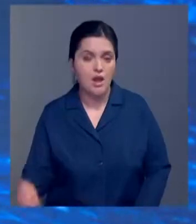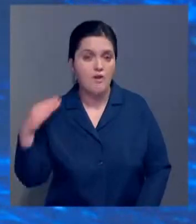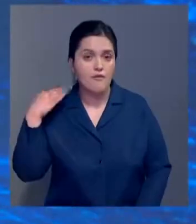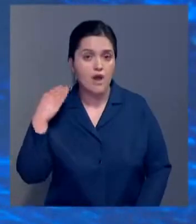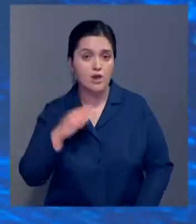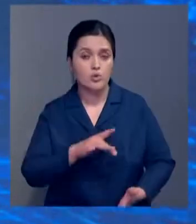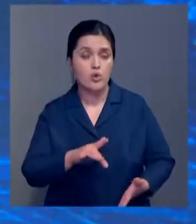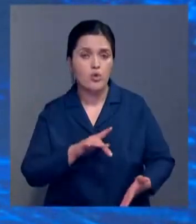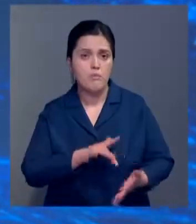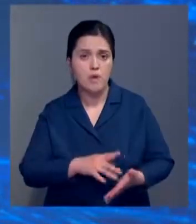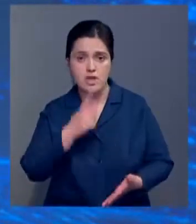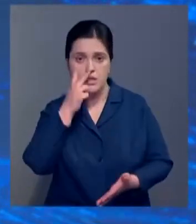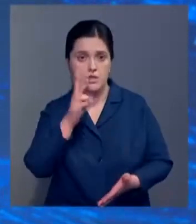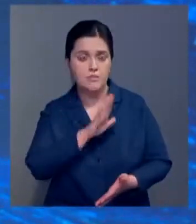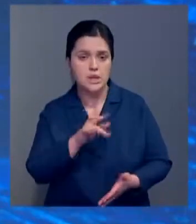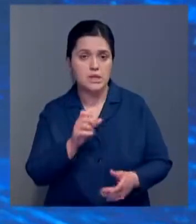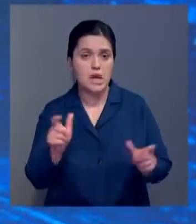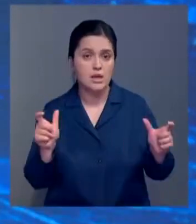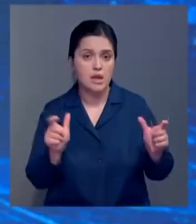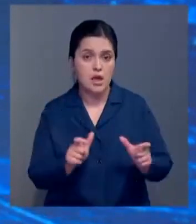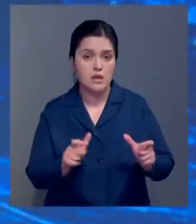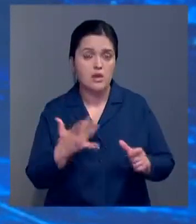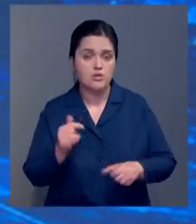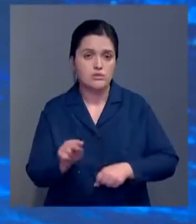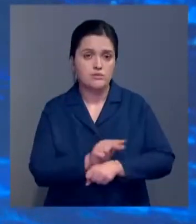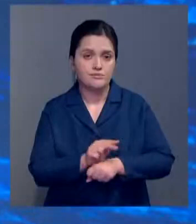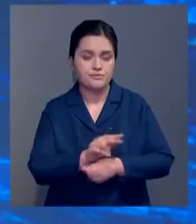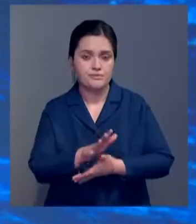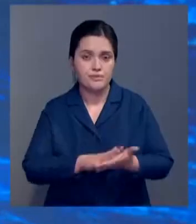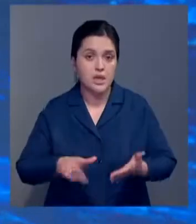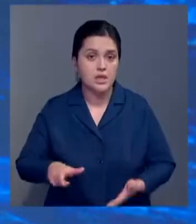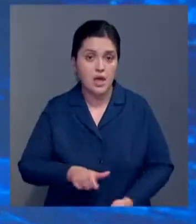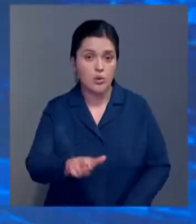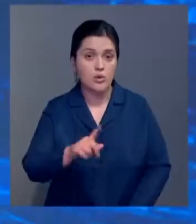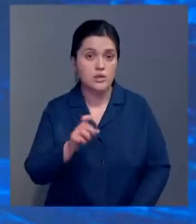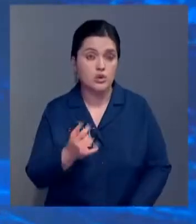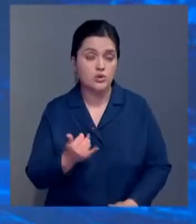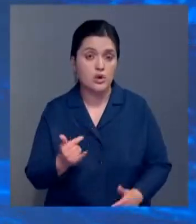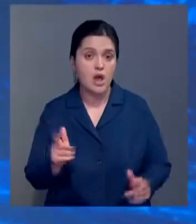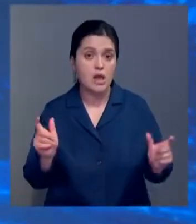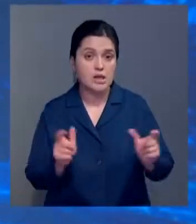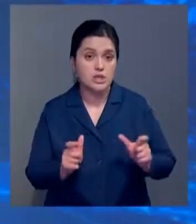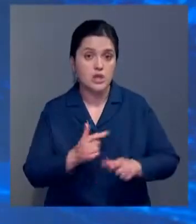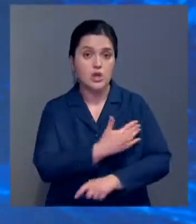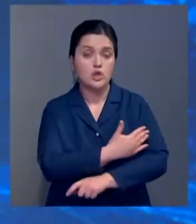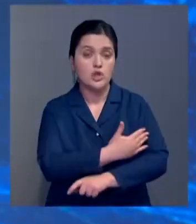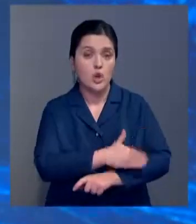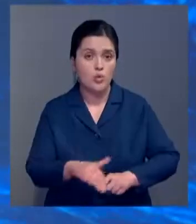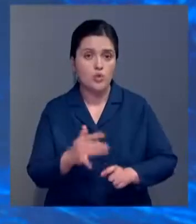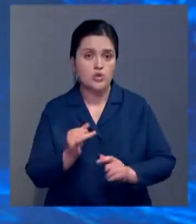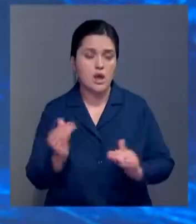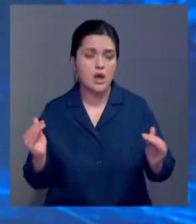А в Актобе, несмотря на карантин, решили не приостанавливать ремонт дорог. Из-за введенных ограничений на улицах